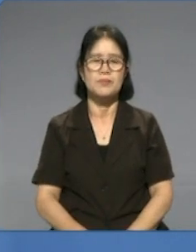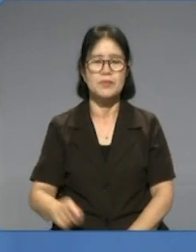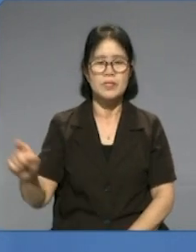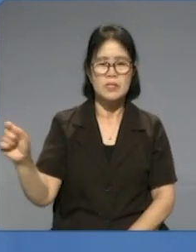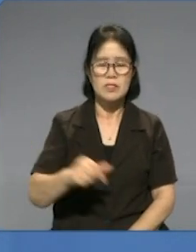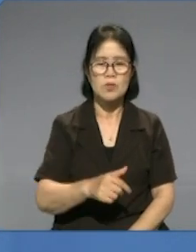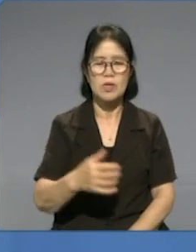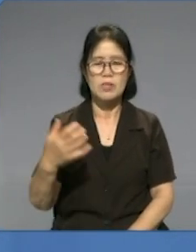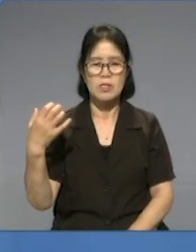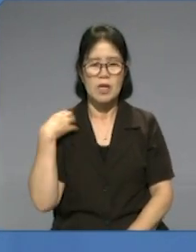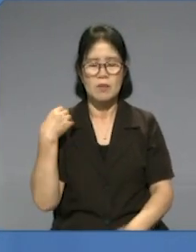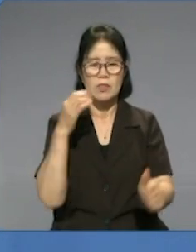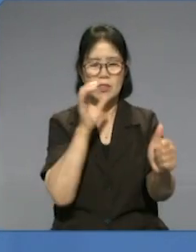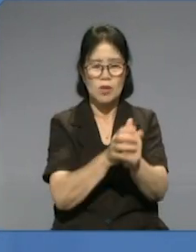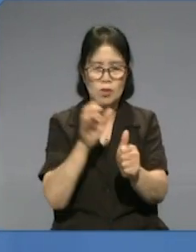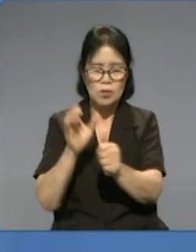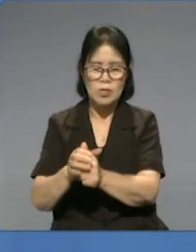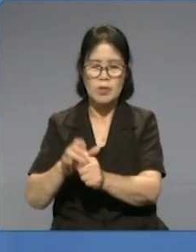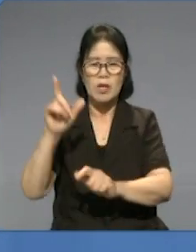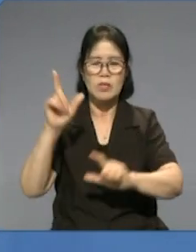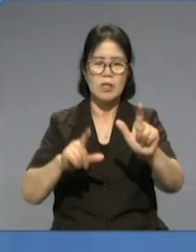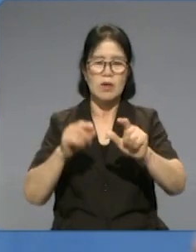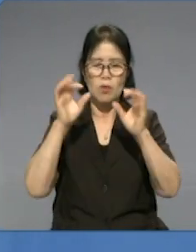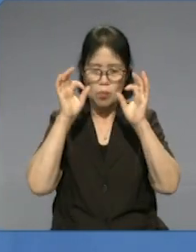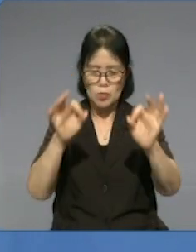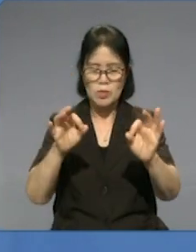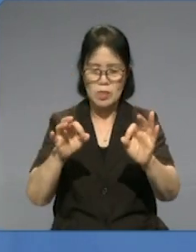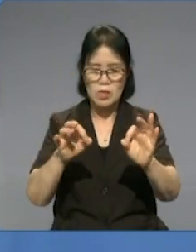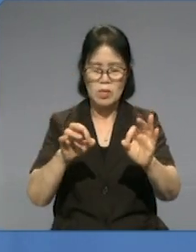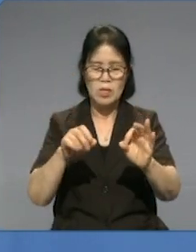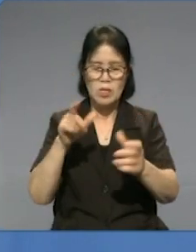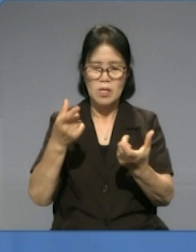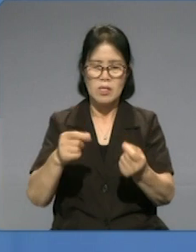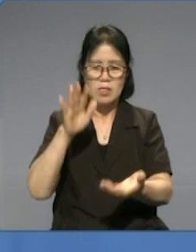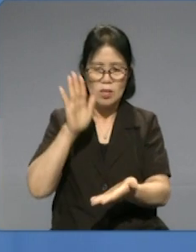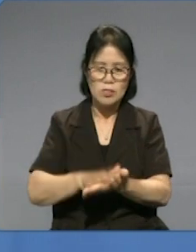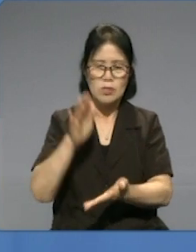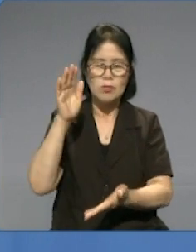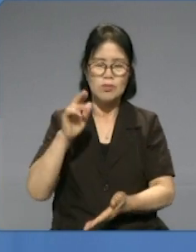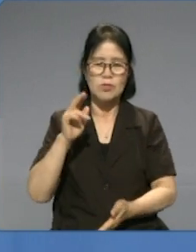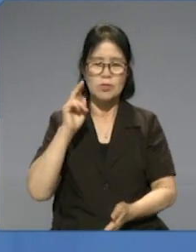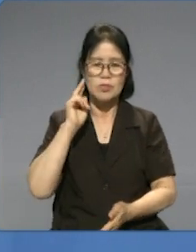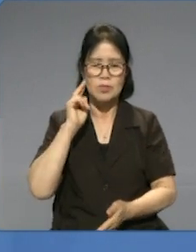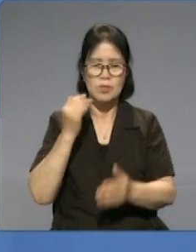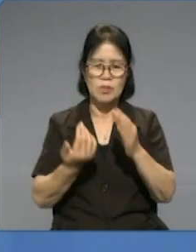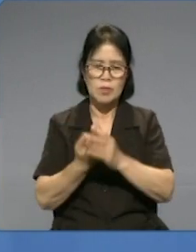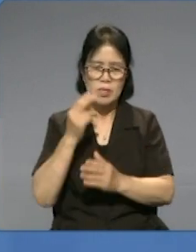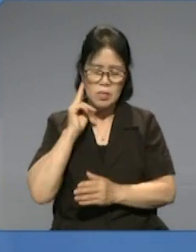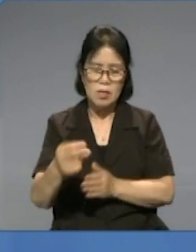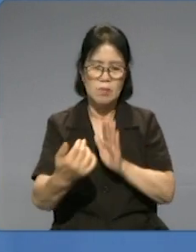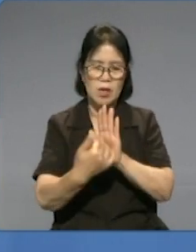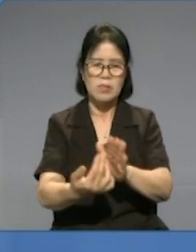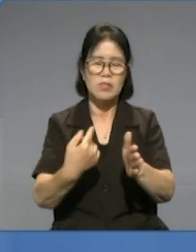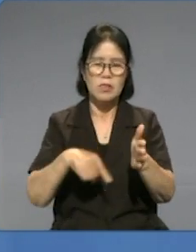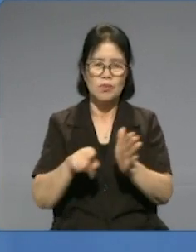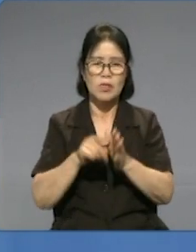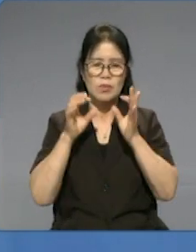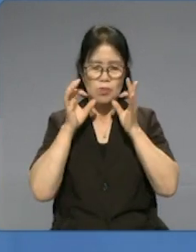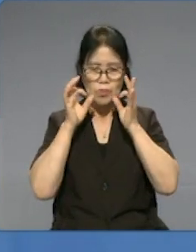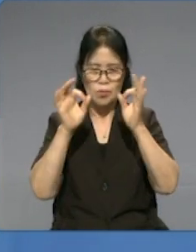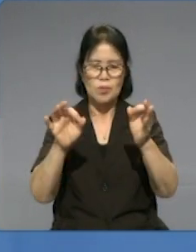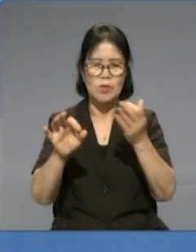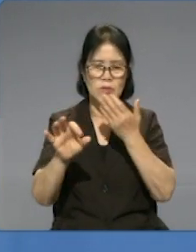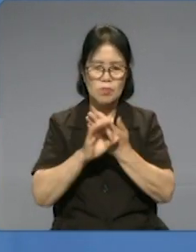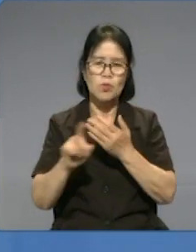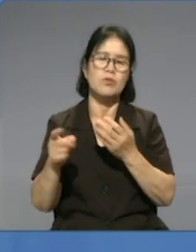신속하게 책임을 떠넘기는 행태를 보니 이런 열정으로 참사를 방지하기 위해 노력했으면